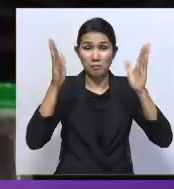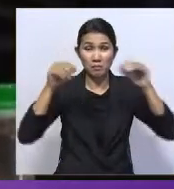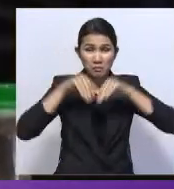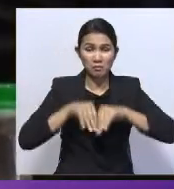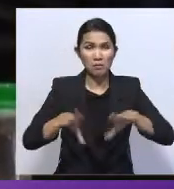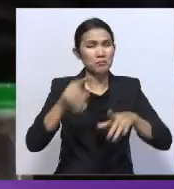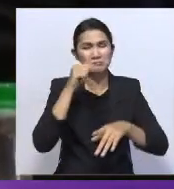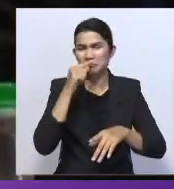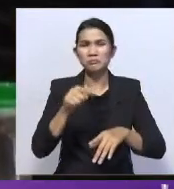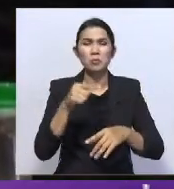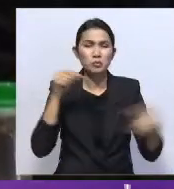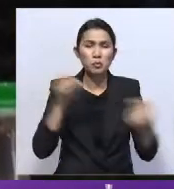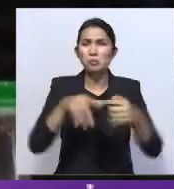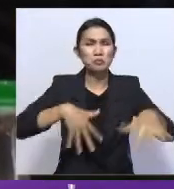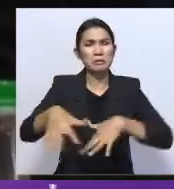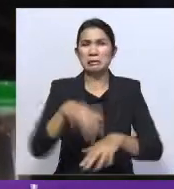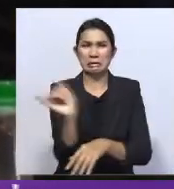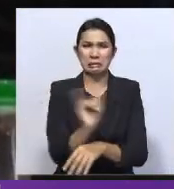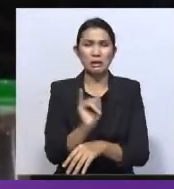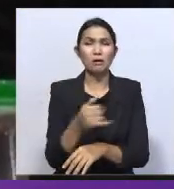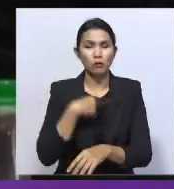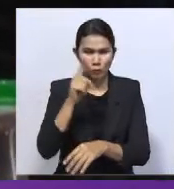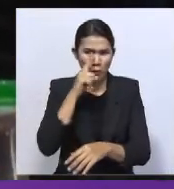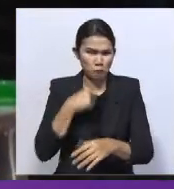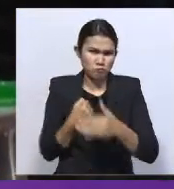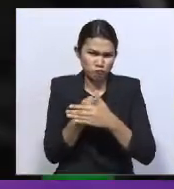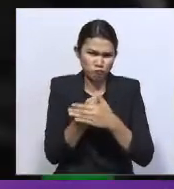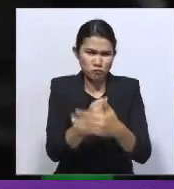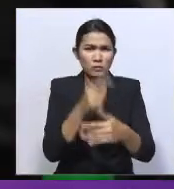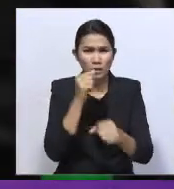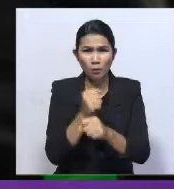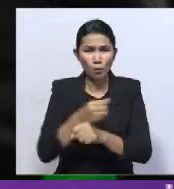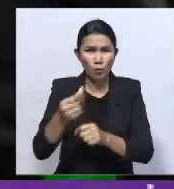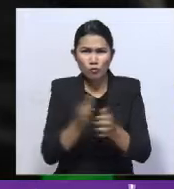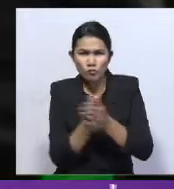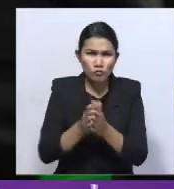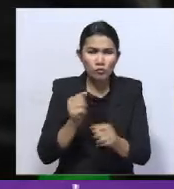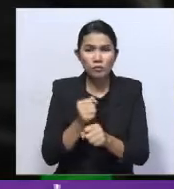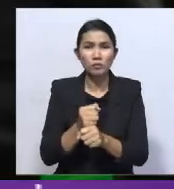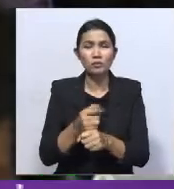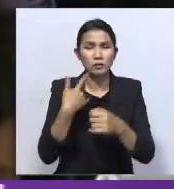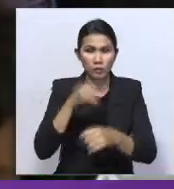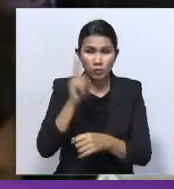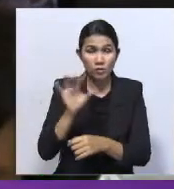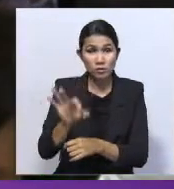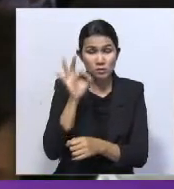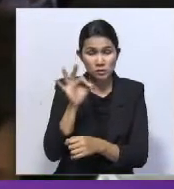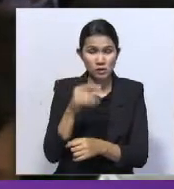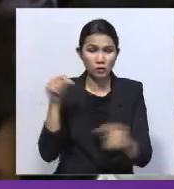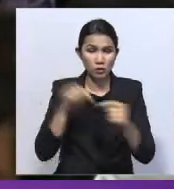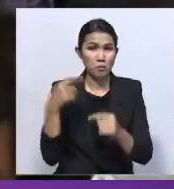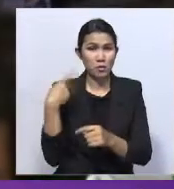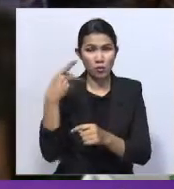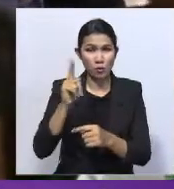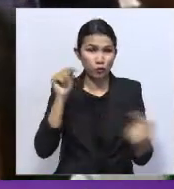ไม่เข้าถึงประชาชนจึงต้องเดินหน้าประชาสัมพันธ์เชิงรุกมากยิ่งขึ้นอย่างเช่นการคัดเลือกประเด็นที่เป็นประโยชน์ต่อประชาชน